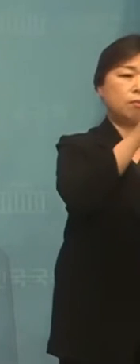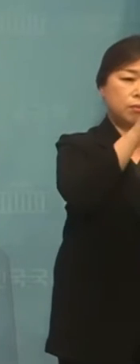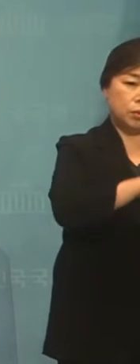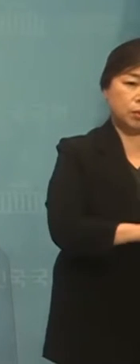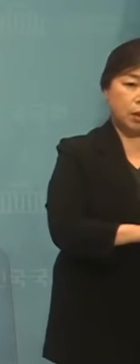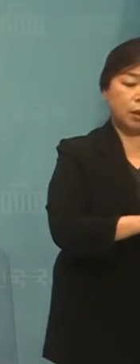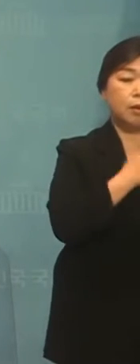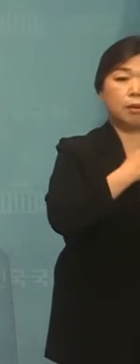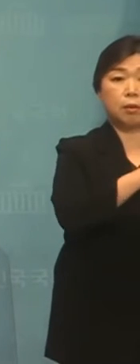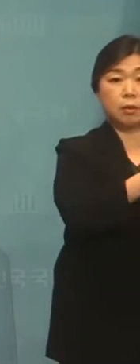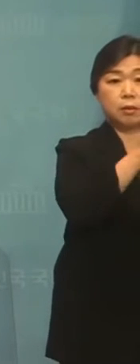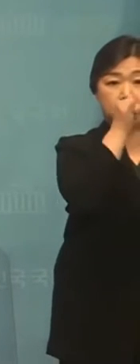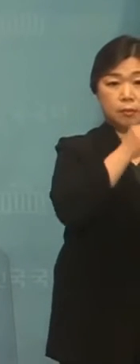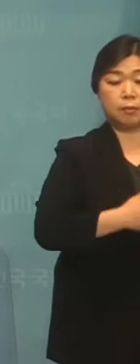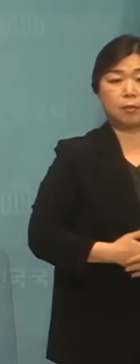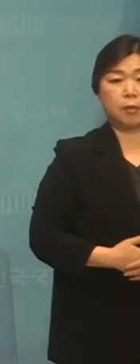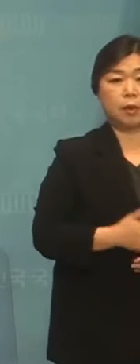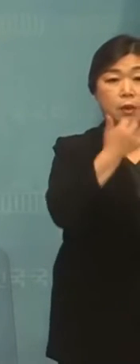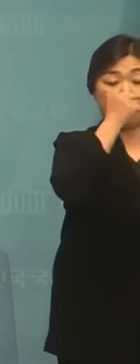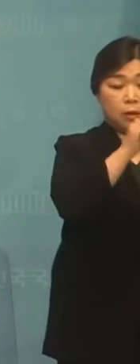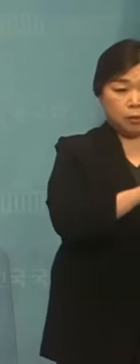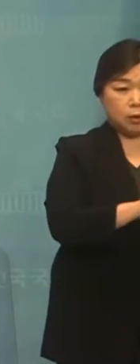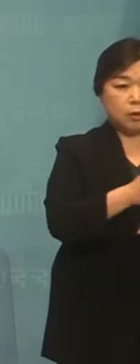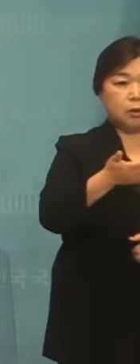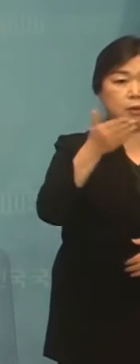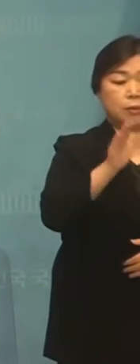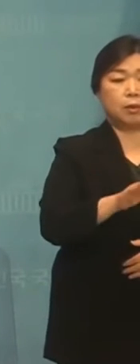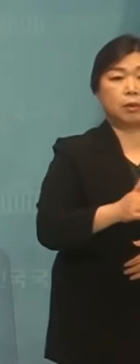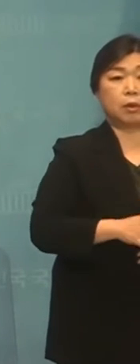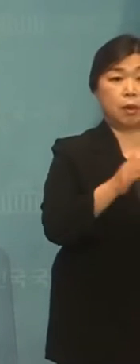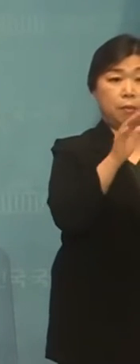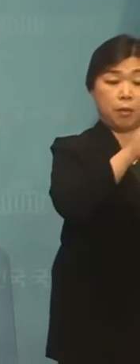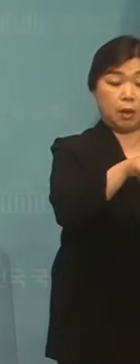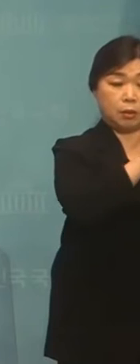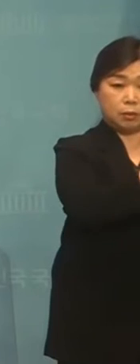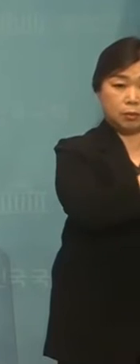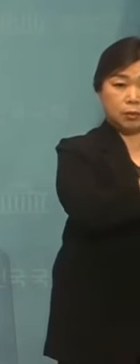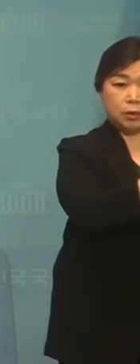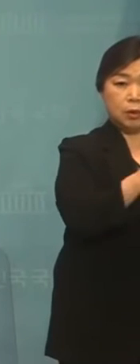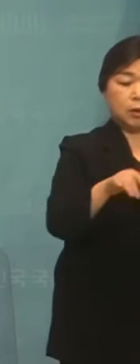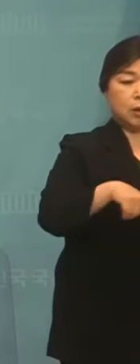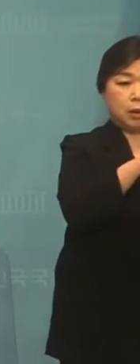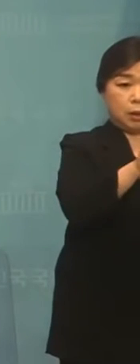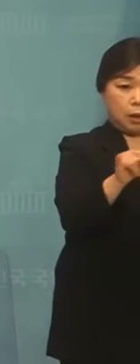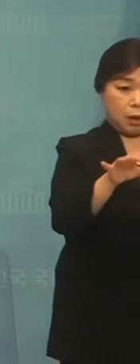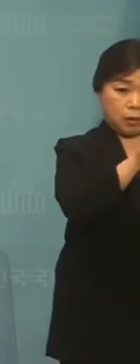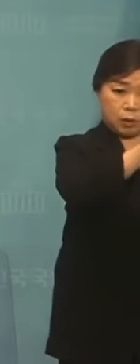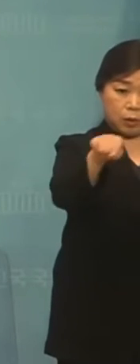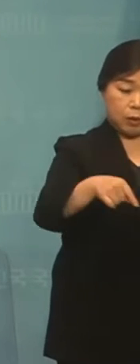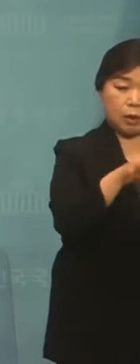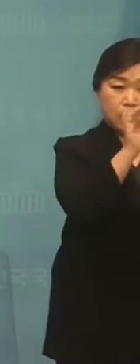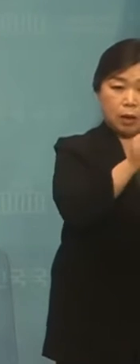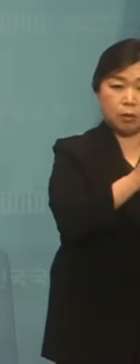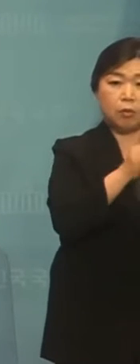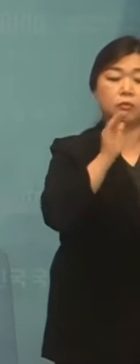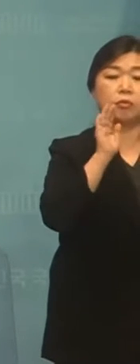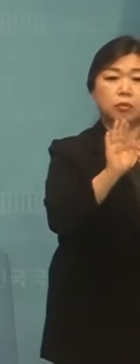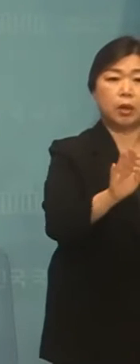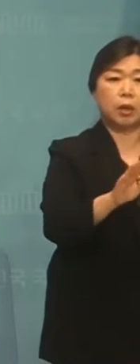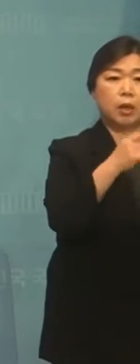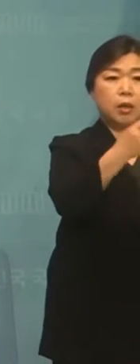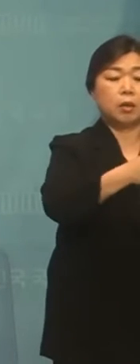밝힌 바 있습니다. 기가 막히게도 박형준 일가가 기장군 청광리 일대 토지를 매입한 지 1년 뒤